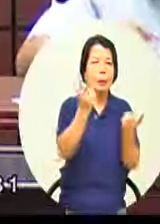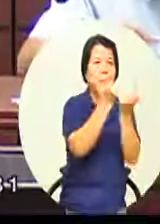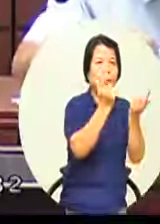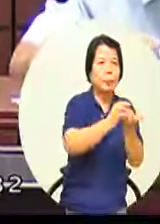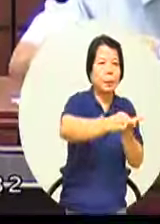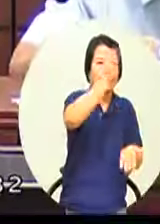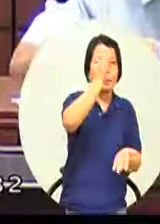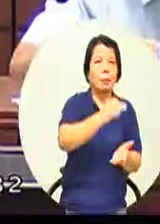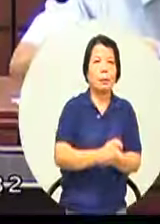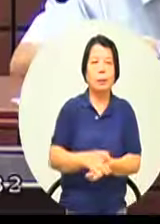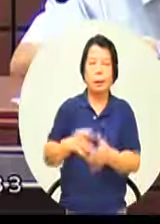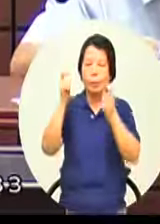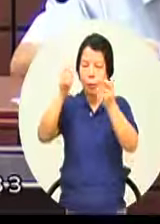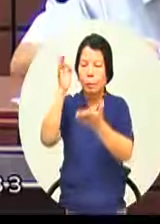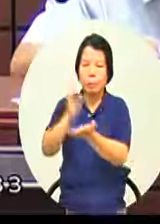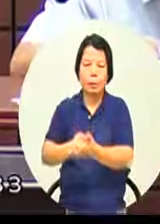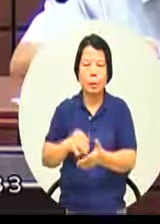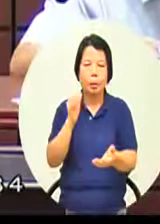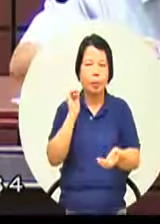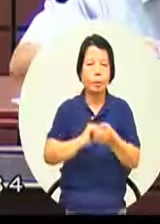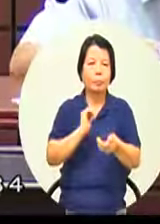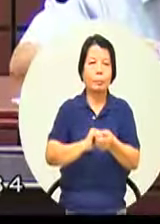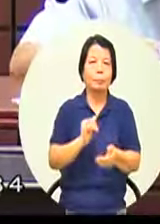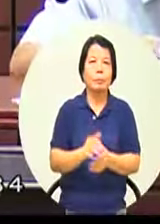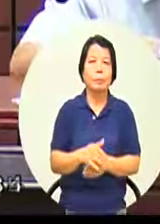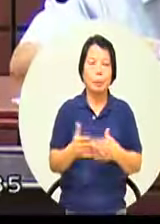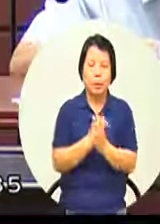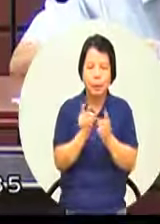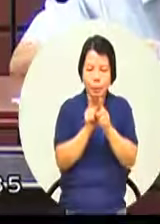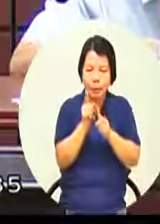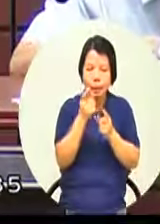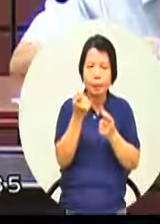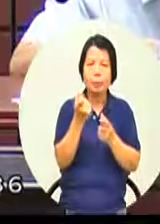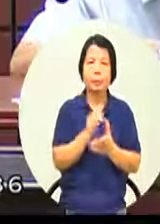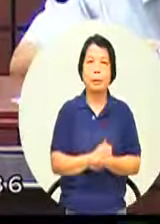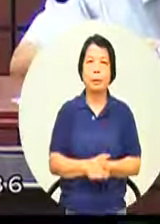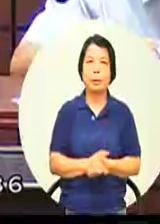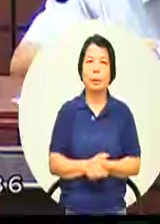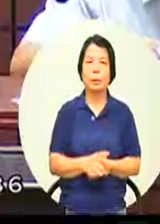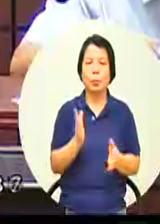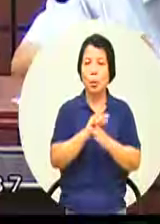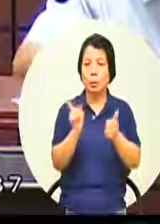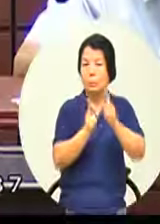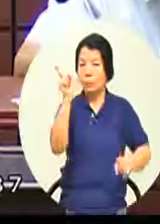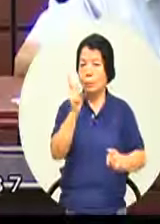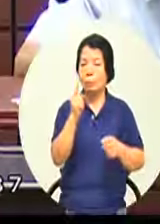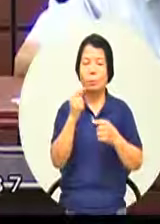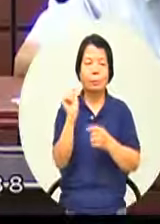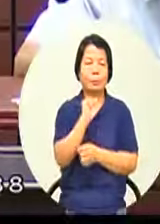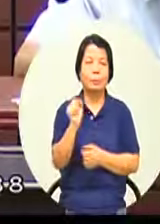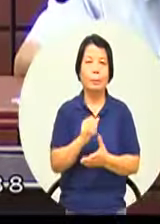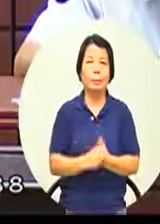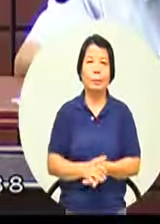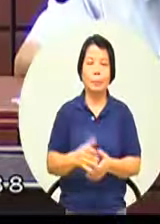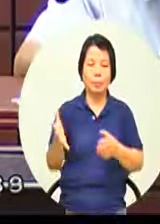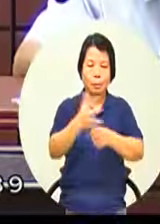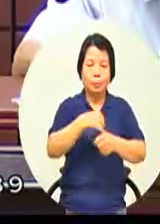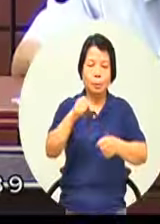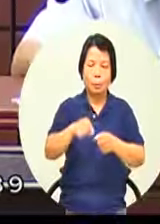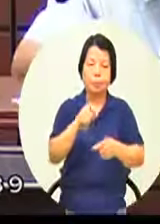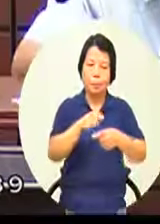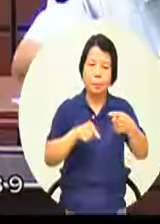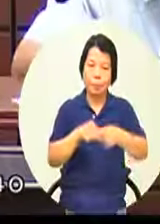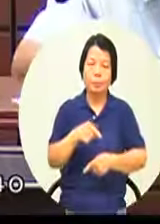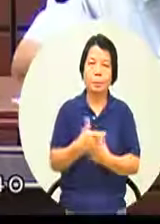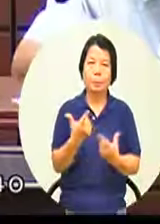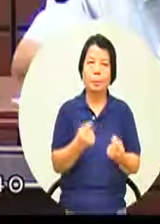高的时候高雄菜价很低，可以 差一些，不可能，这个全国性的平均值是这样子啊、哦、因